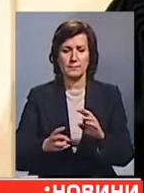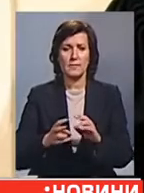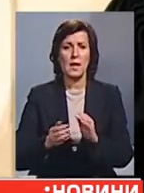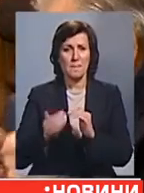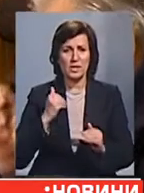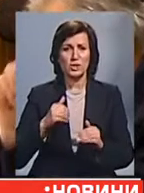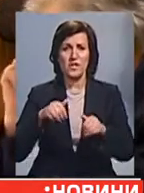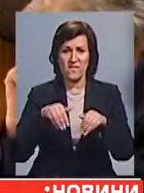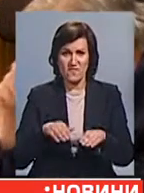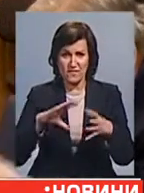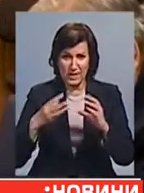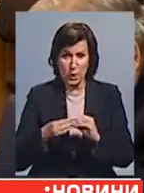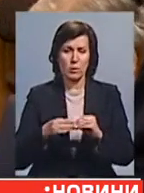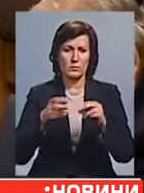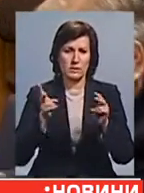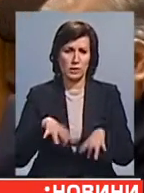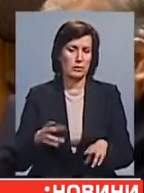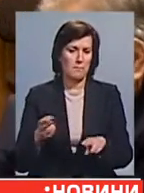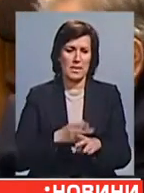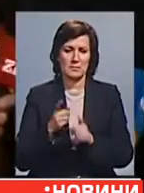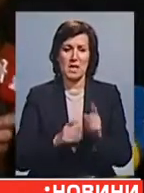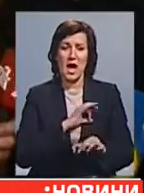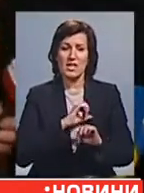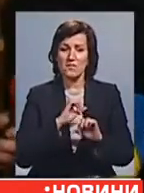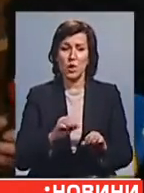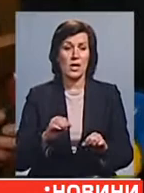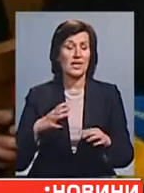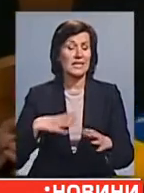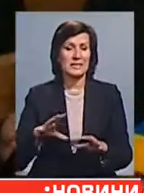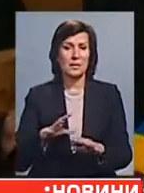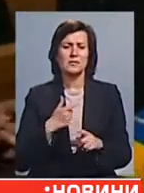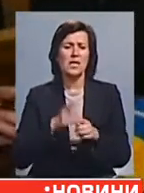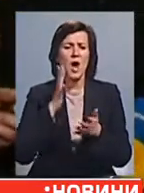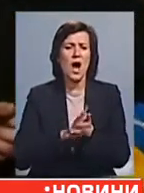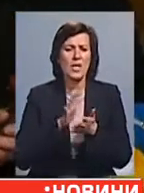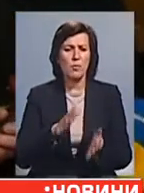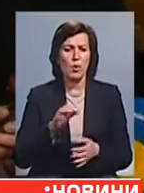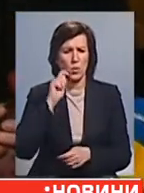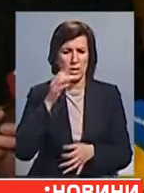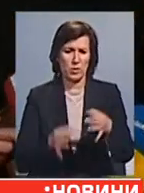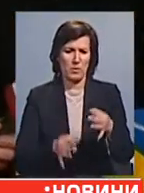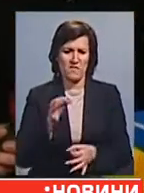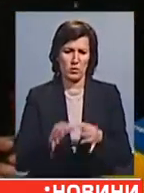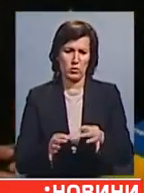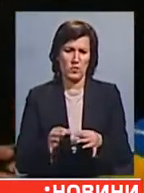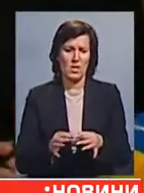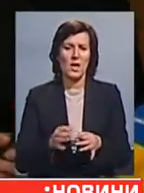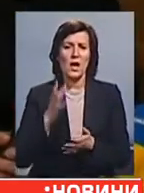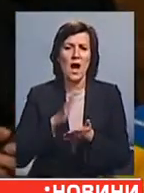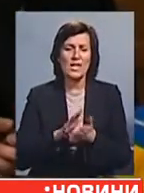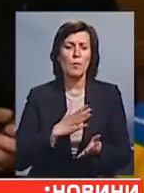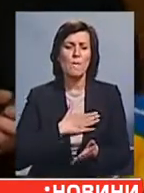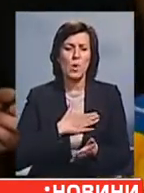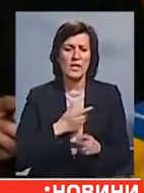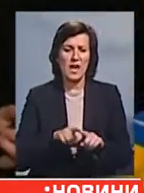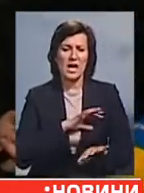змін. Адвокати засудженого не стримують емоцій. Ця справа є ганьбою українського правосуддя. Ганьбою і моєї,